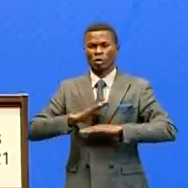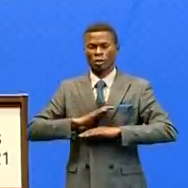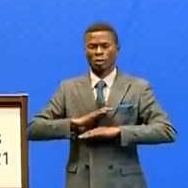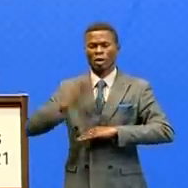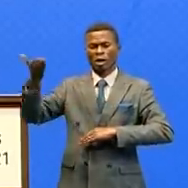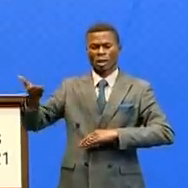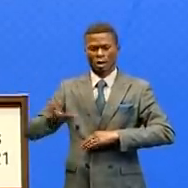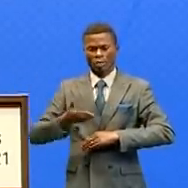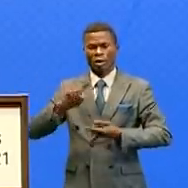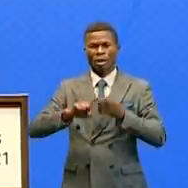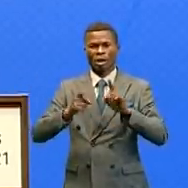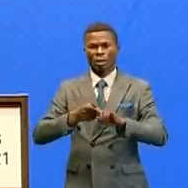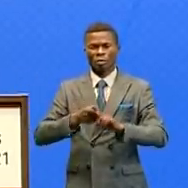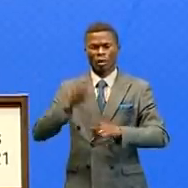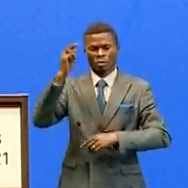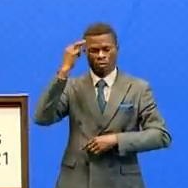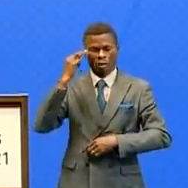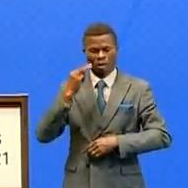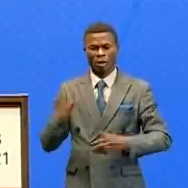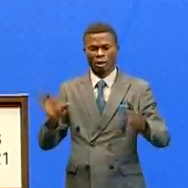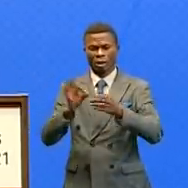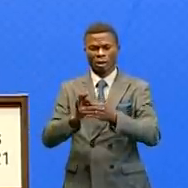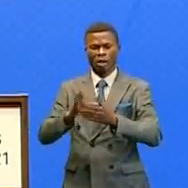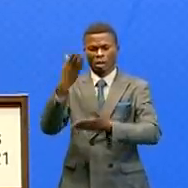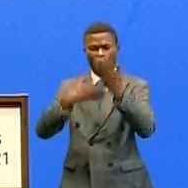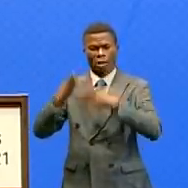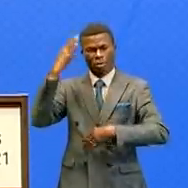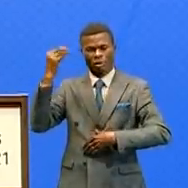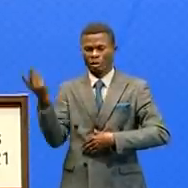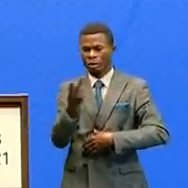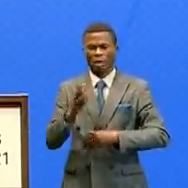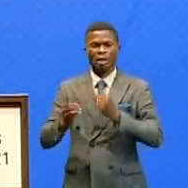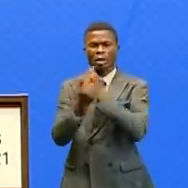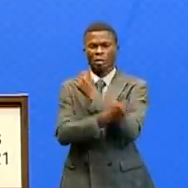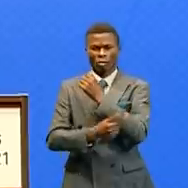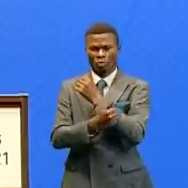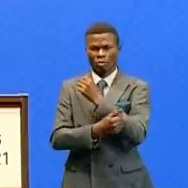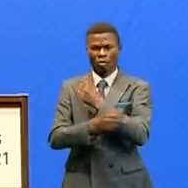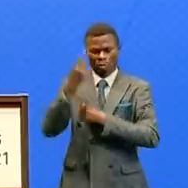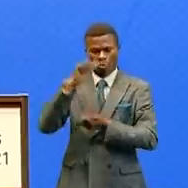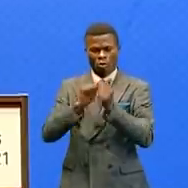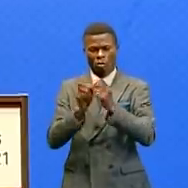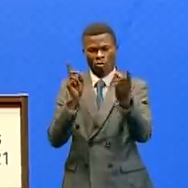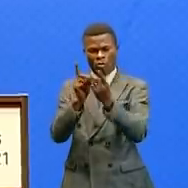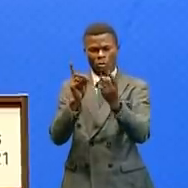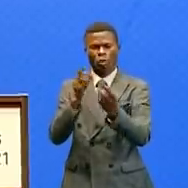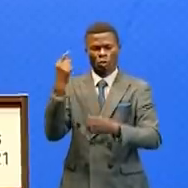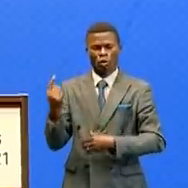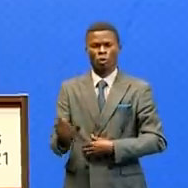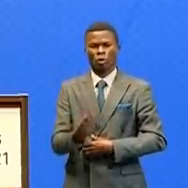homologue égyptien en vue de consolider les échanges entre les deux pays à la suite de contacts